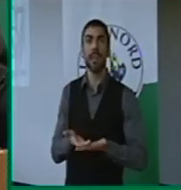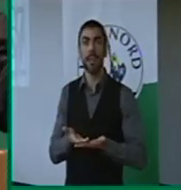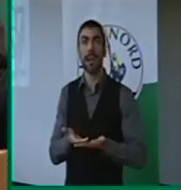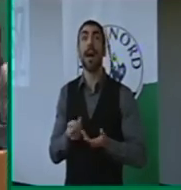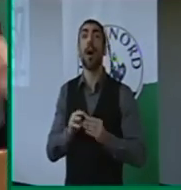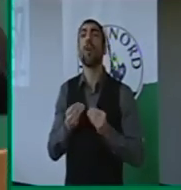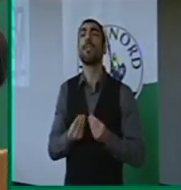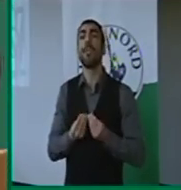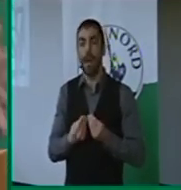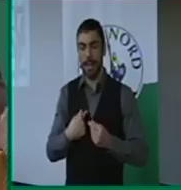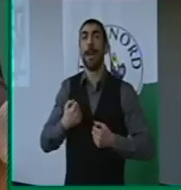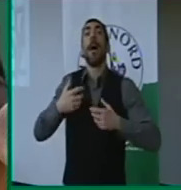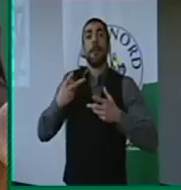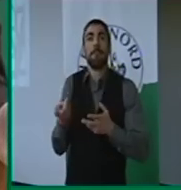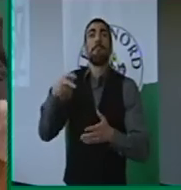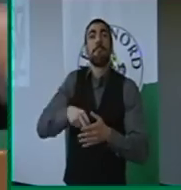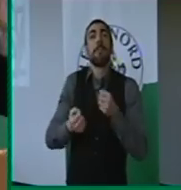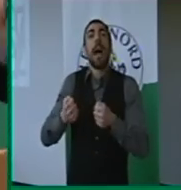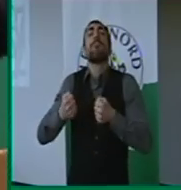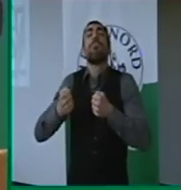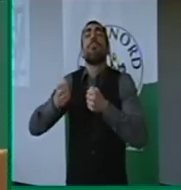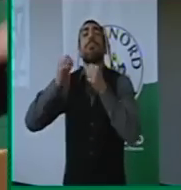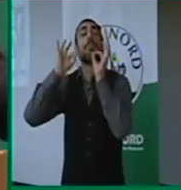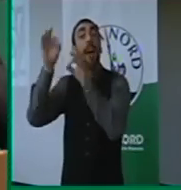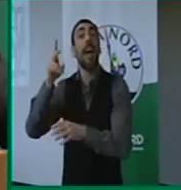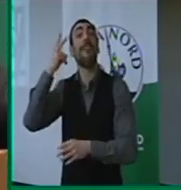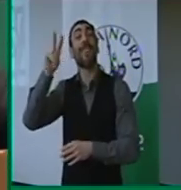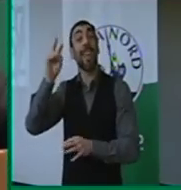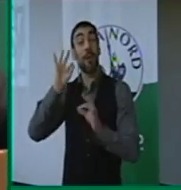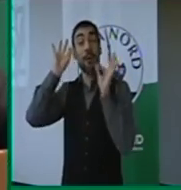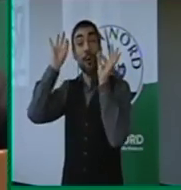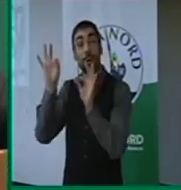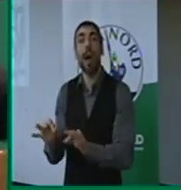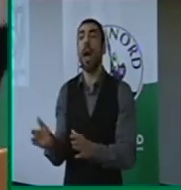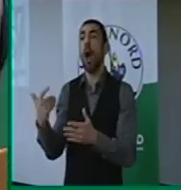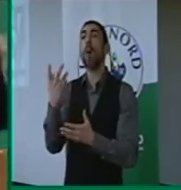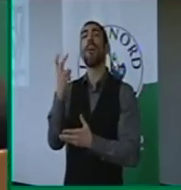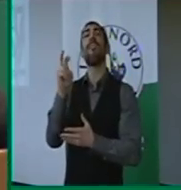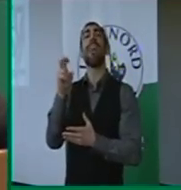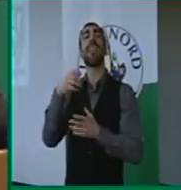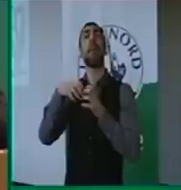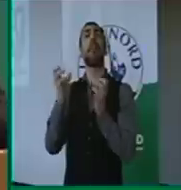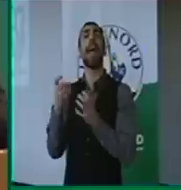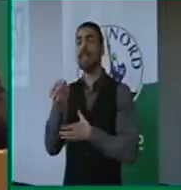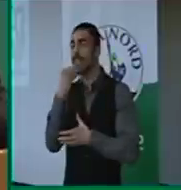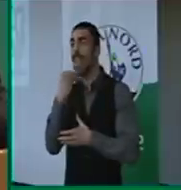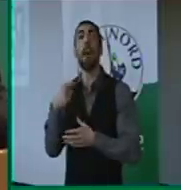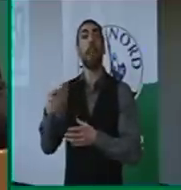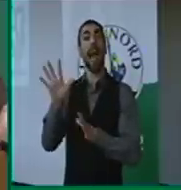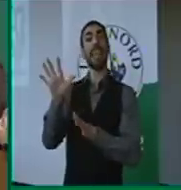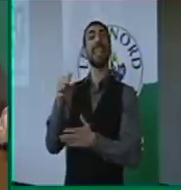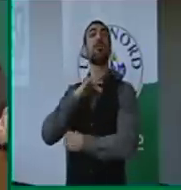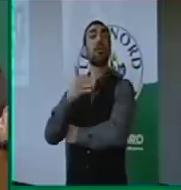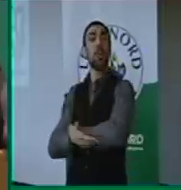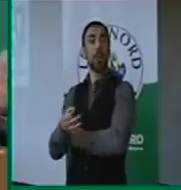cosa fa prende la sua macchinina va a Verona compra 20 pesche pagandole con 10